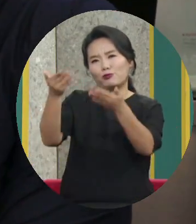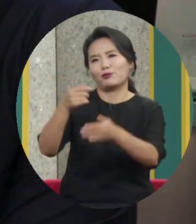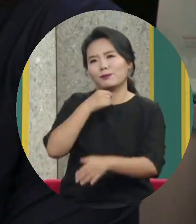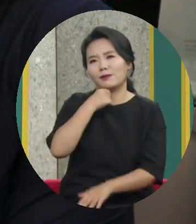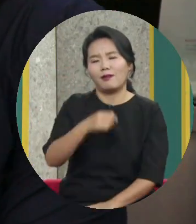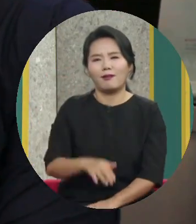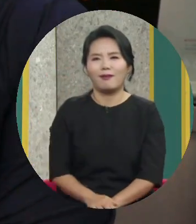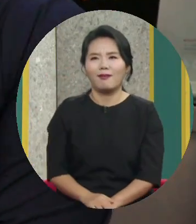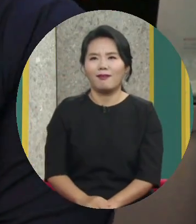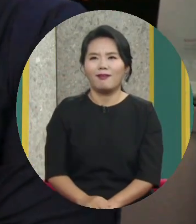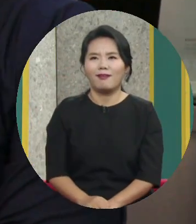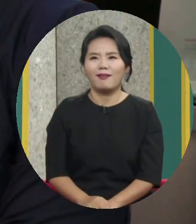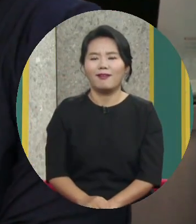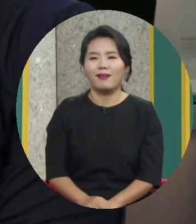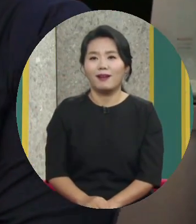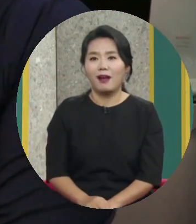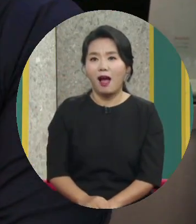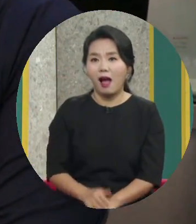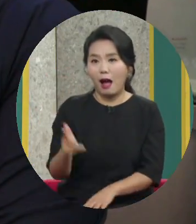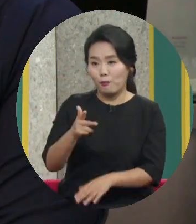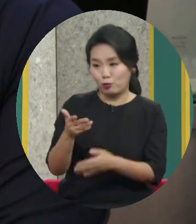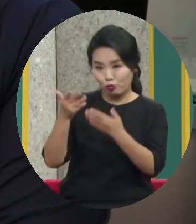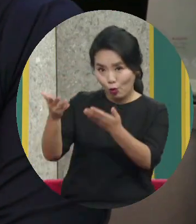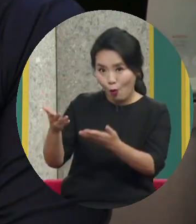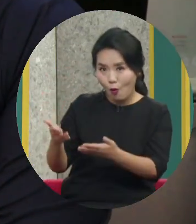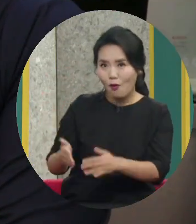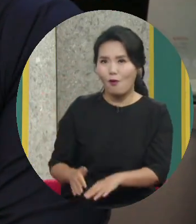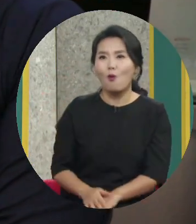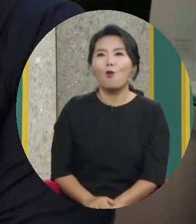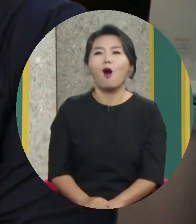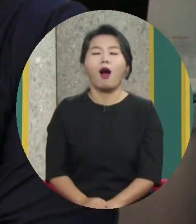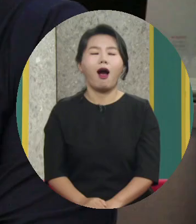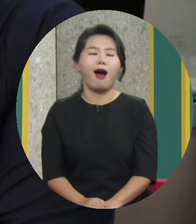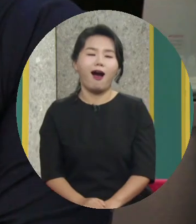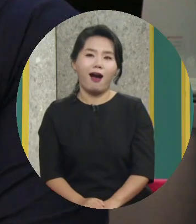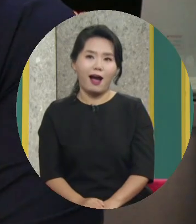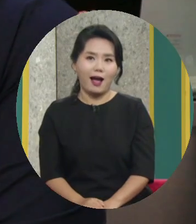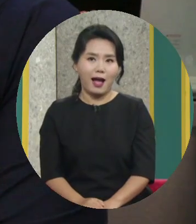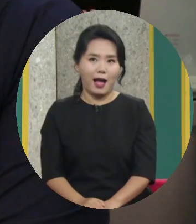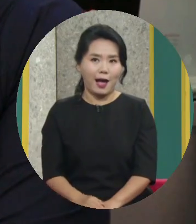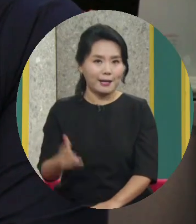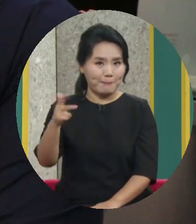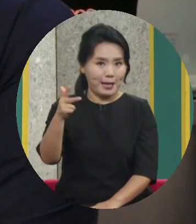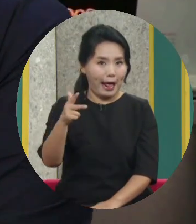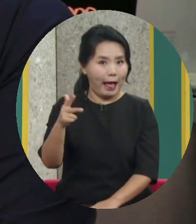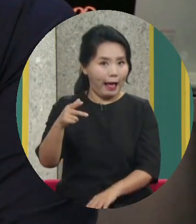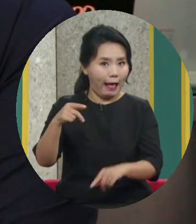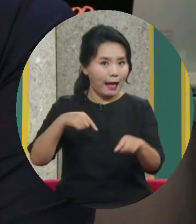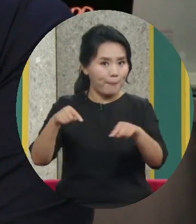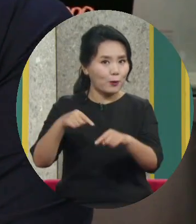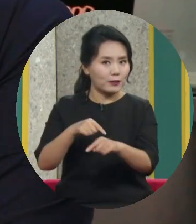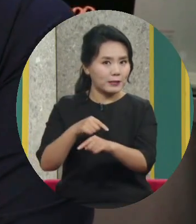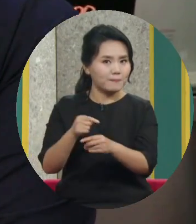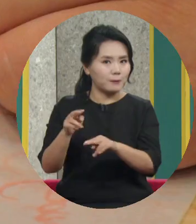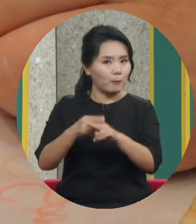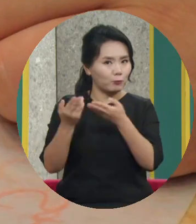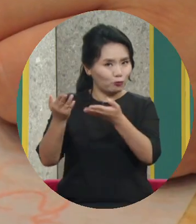너무 좋겠다. 감독님한테 드릴 거야? 응. 우와, 그러면 우리 감독님한테 드릴 거 한번 만들어